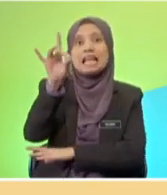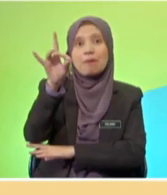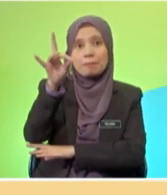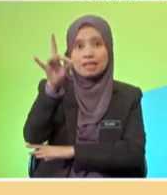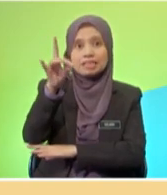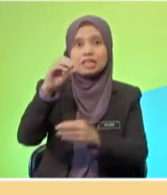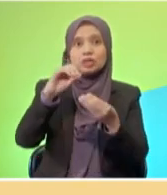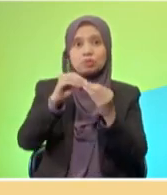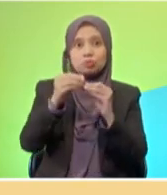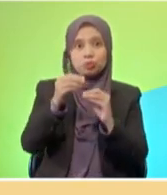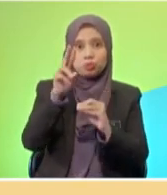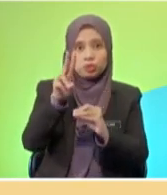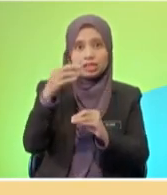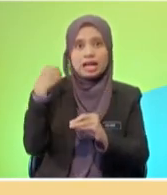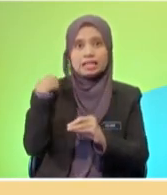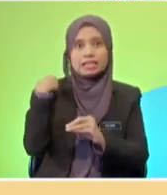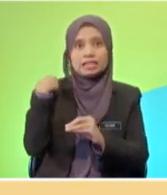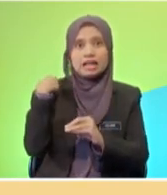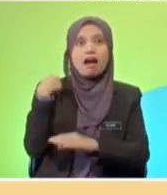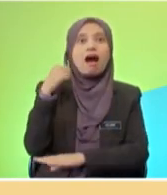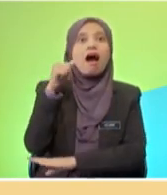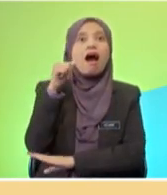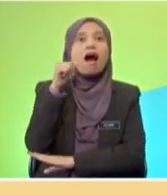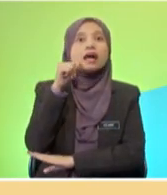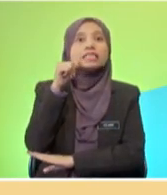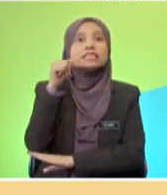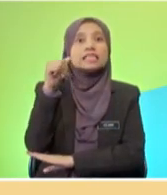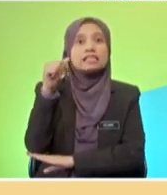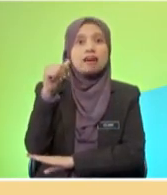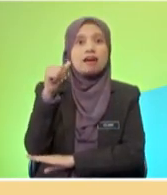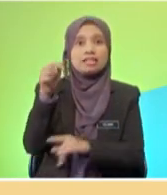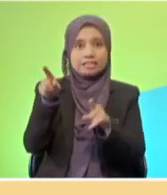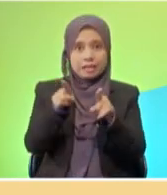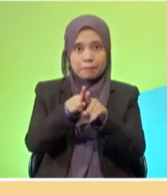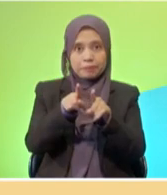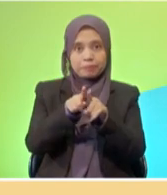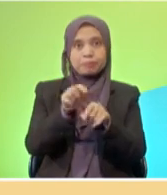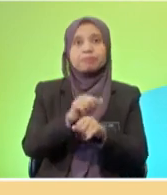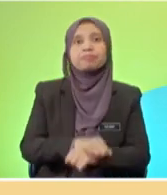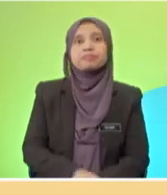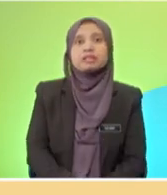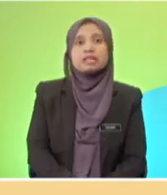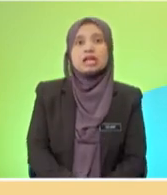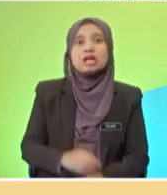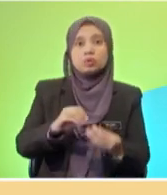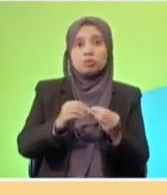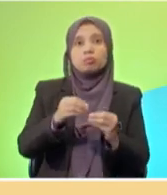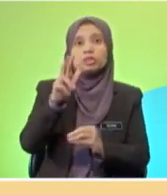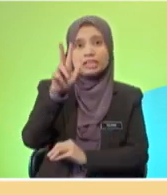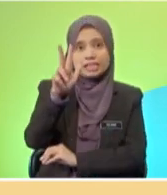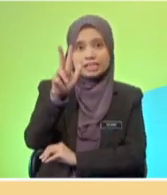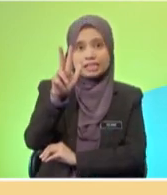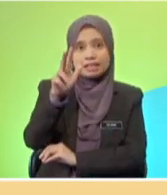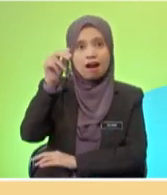kita ada adik azwina Arisa daripada SK Putrajaya presisi 92 kita ada